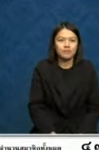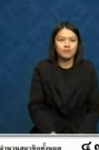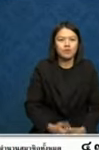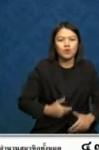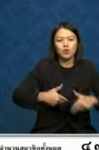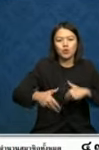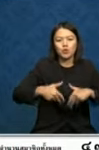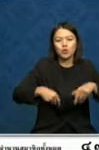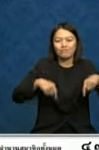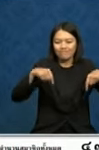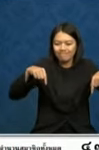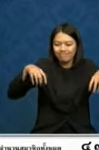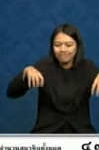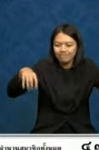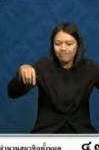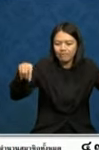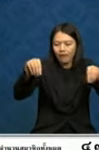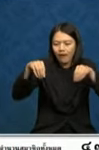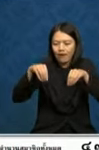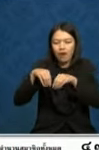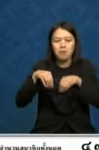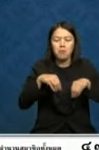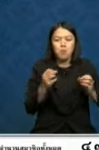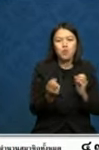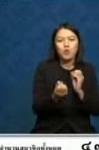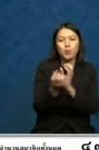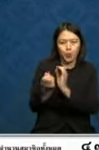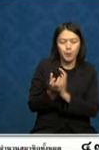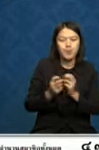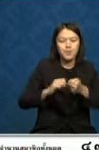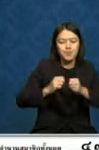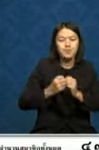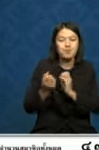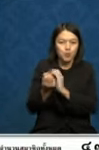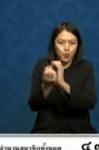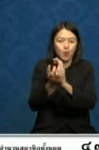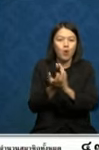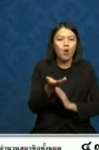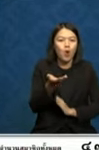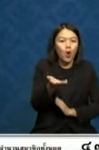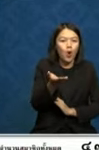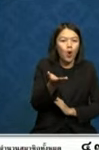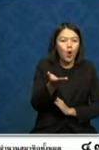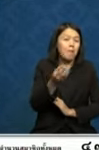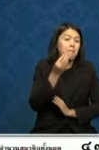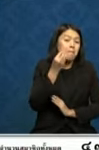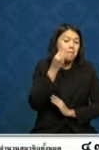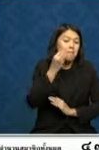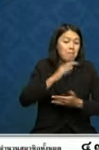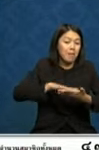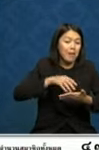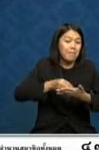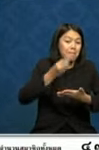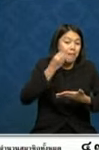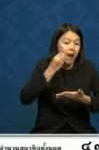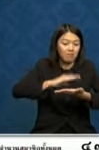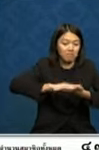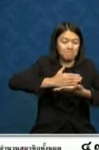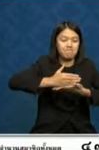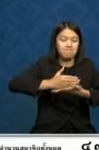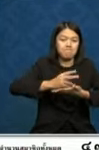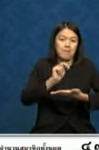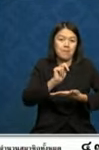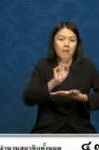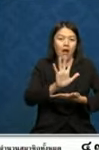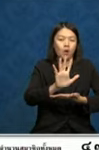าชนที่อยู่ในตรงนั้นอ่ะได้รับความเดือดร้อนนะครับรวมทั้งไม่สามารถที่จะขอออกทะเบียนบ้านได้ด้วยนะครับข